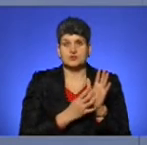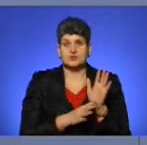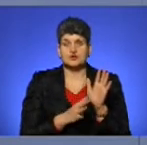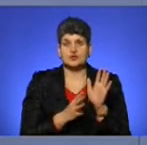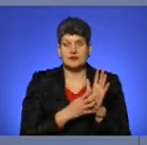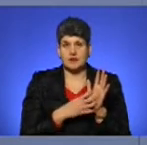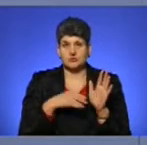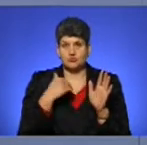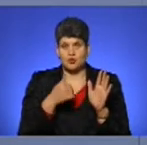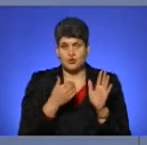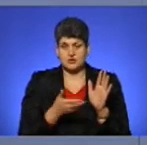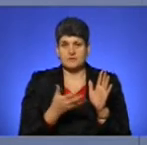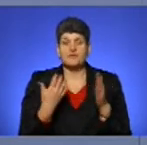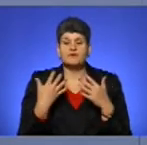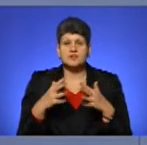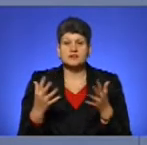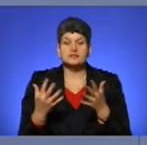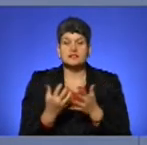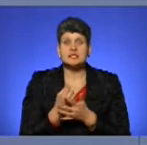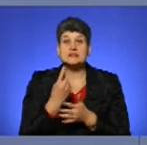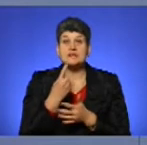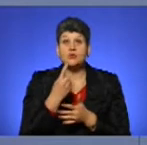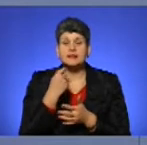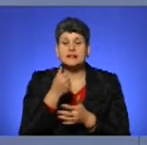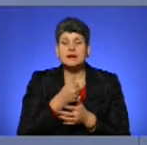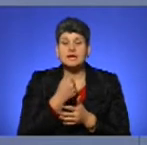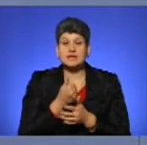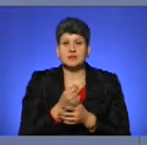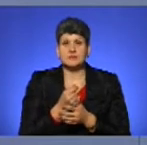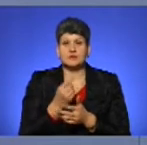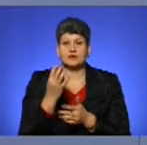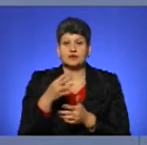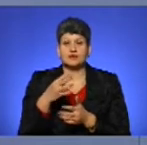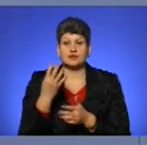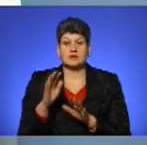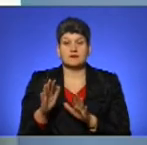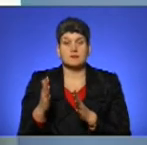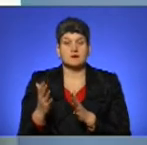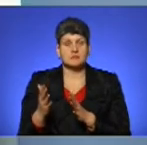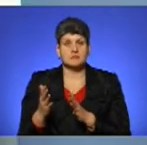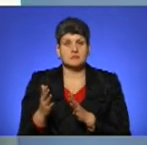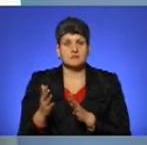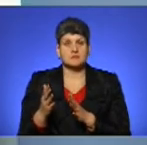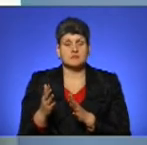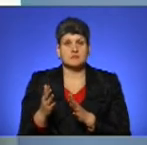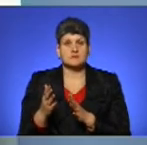1999 році виявили за один рік 44 випадки.